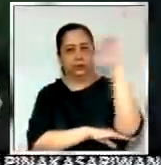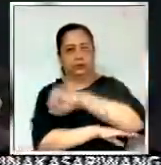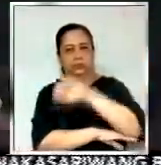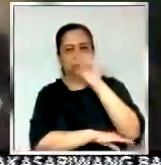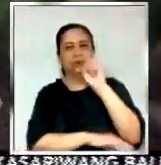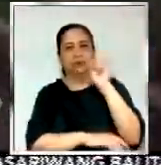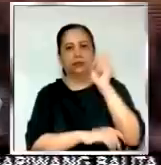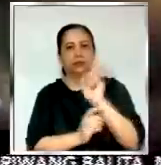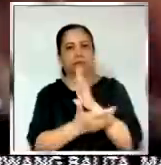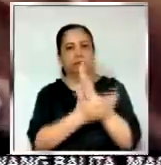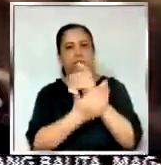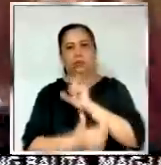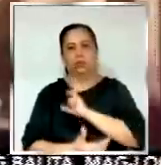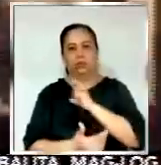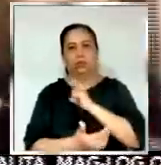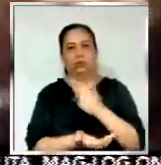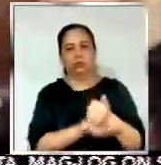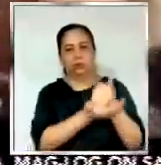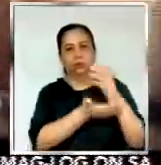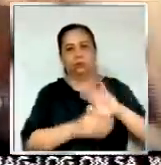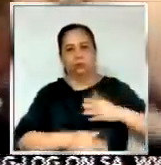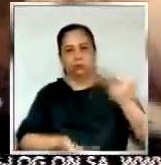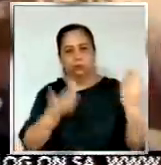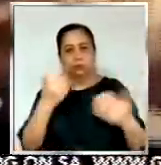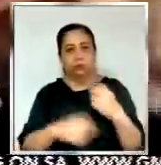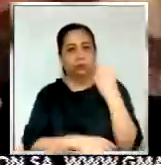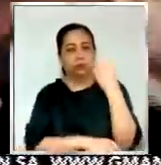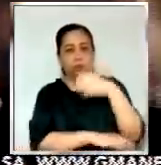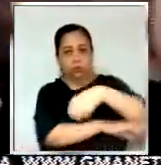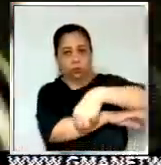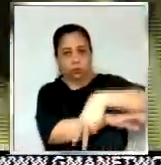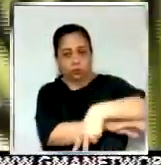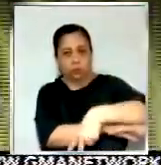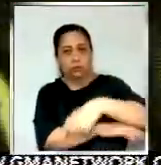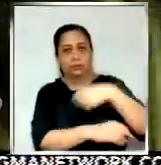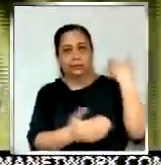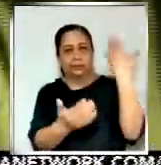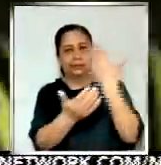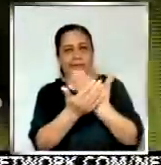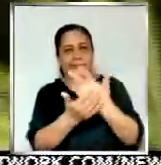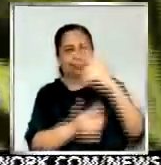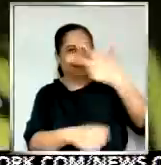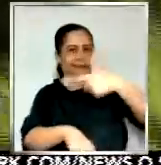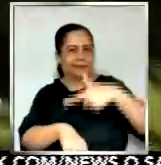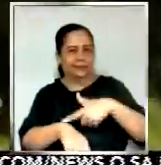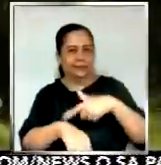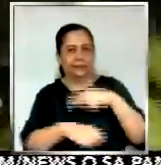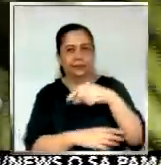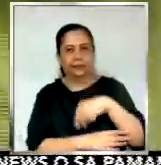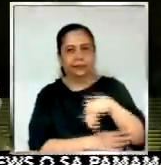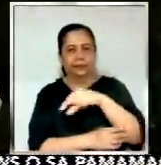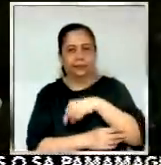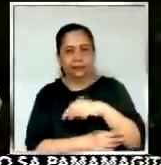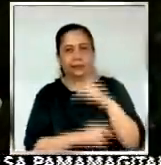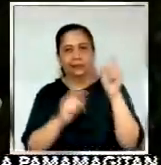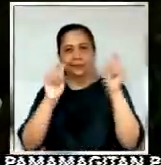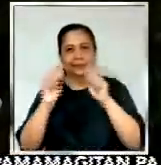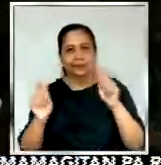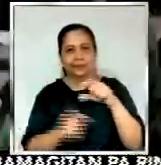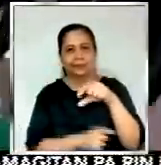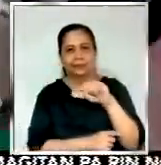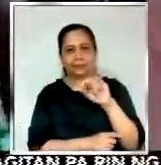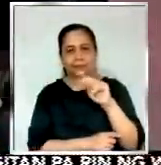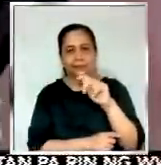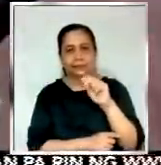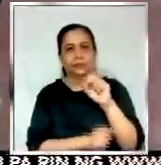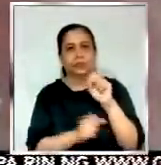ng mga pulis. Bago mag-alas 12 ng hating gabi, naglandfall sa ikatlong pagkakataon sa Quezon ang Bagyong Quinta. Kaya